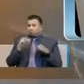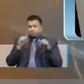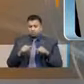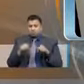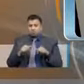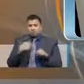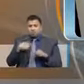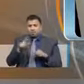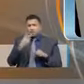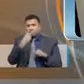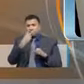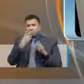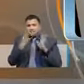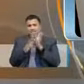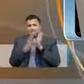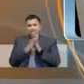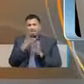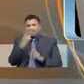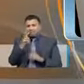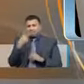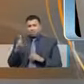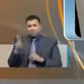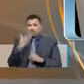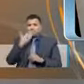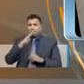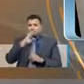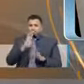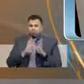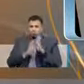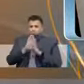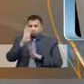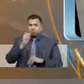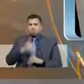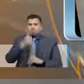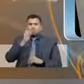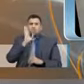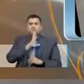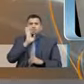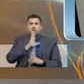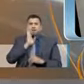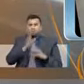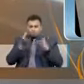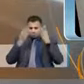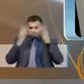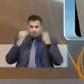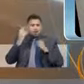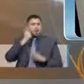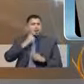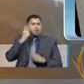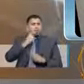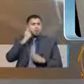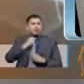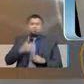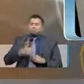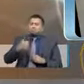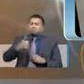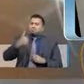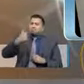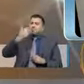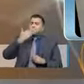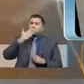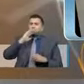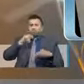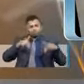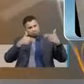الدراسي 2019-2020، والحمد لله أثبت التعليم في الإمارات نجاح عملية التعليم عن